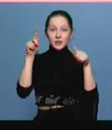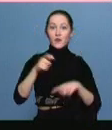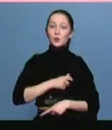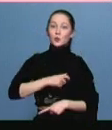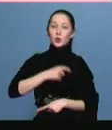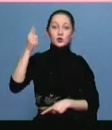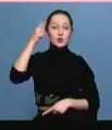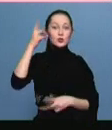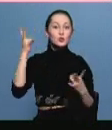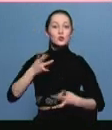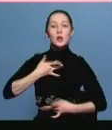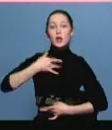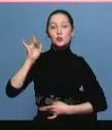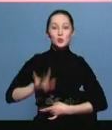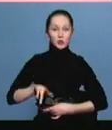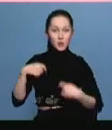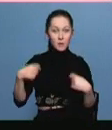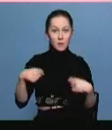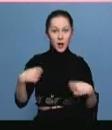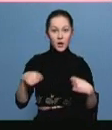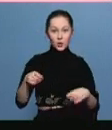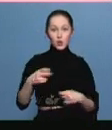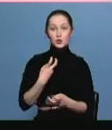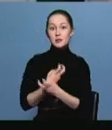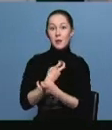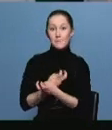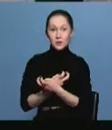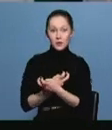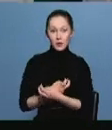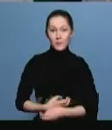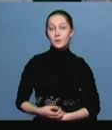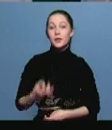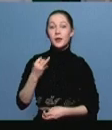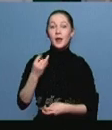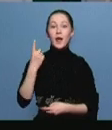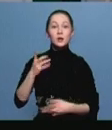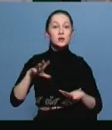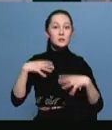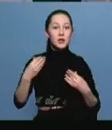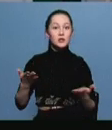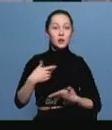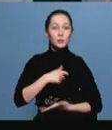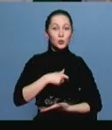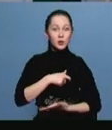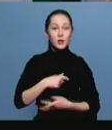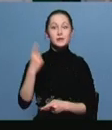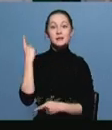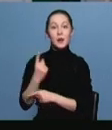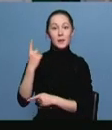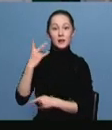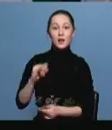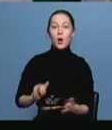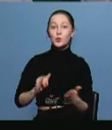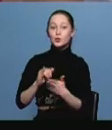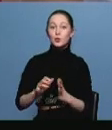нужно ужесточать правила продажи спиртосодержащей продукции. Одно из предложений наших депутатов – наложить запрет на установку